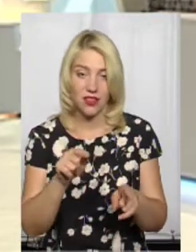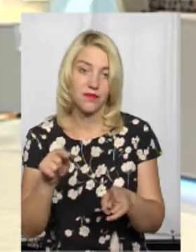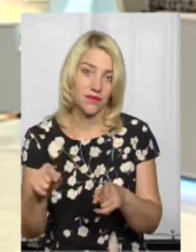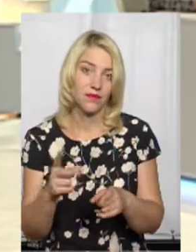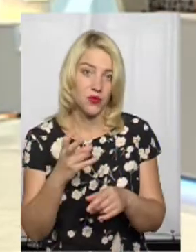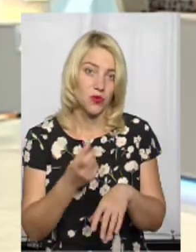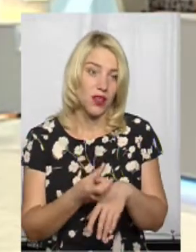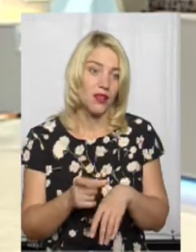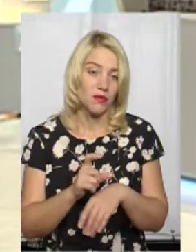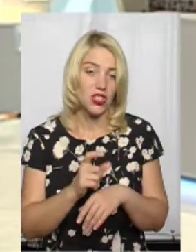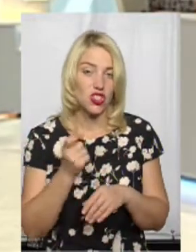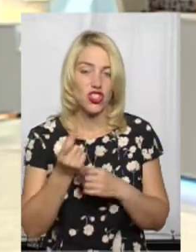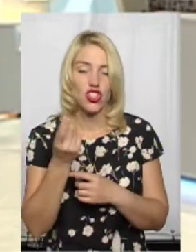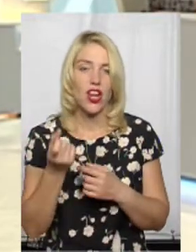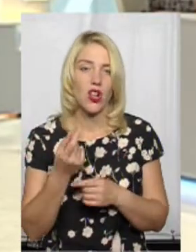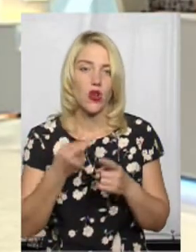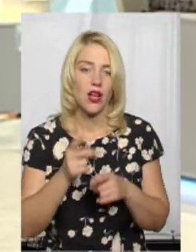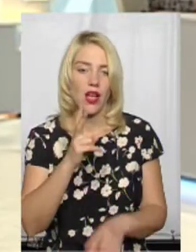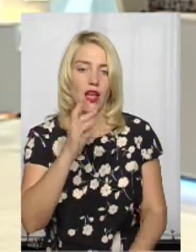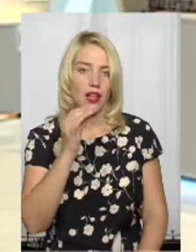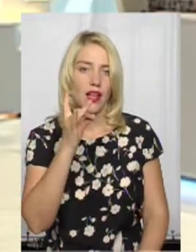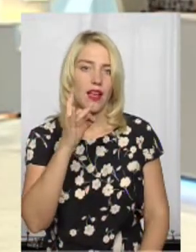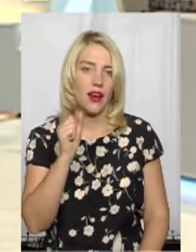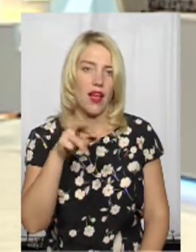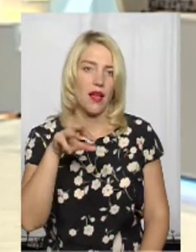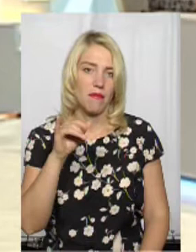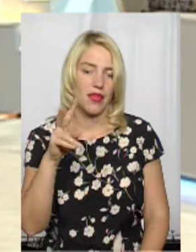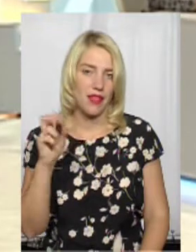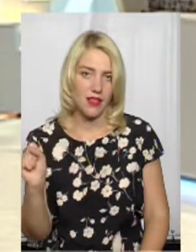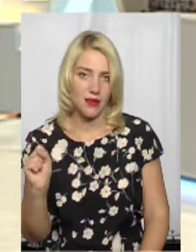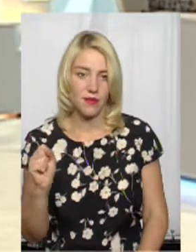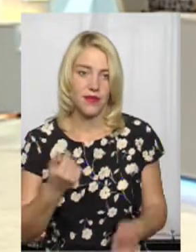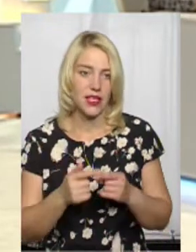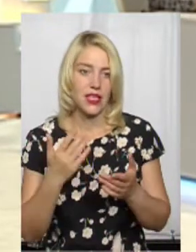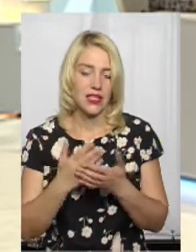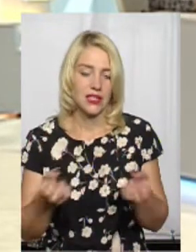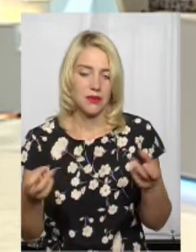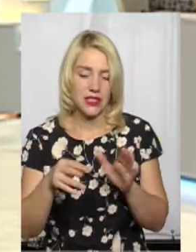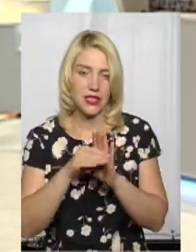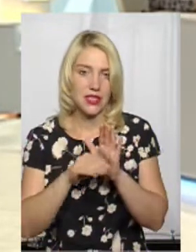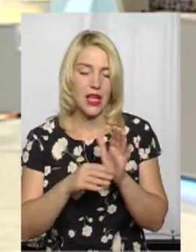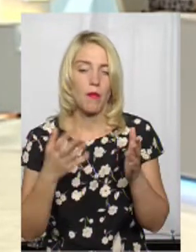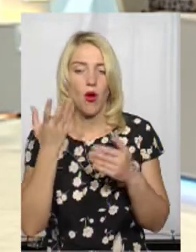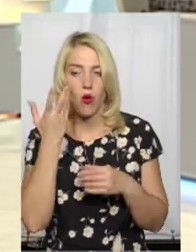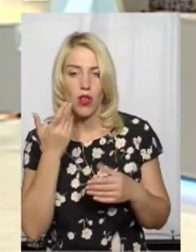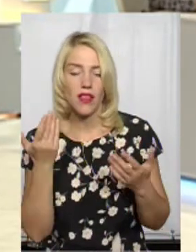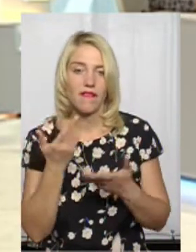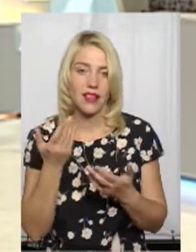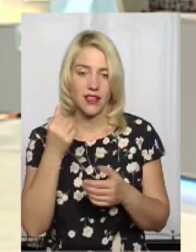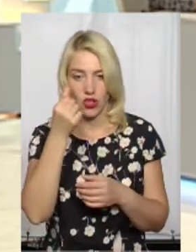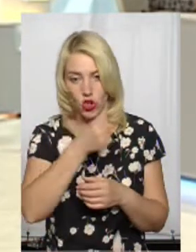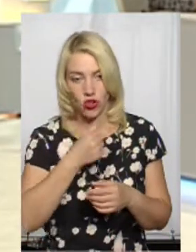нас найбільше джерело – це є кераміка. І вироблена спеціальна система, коли в яких роках, ну, не роках,